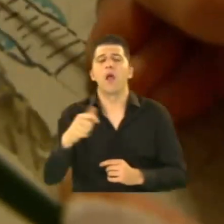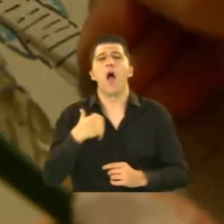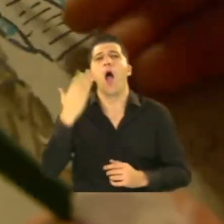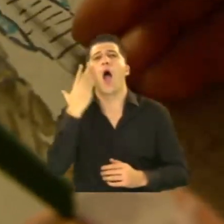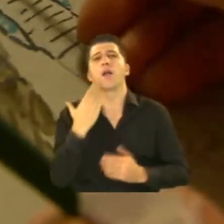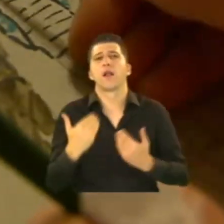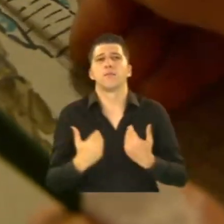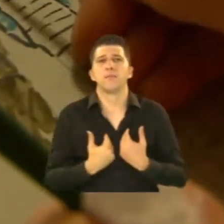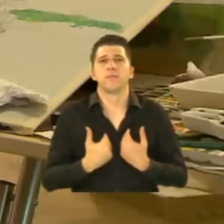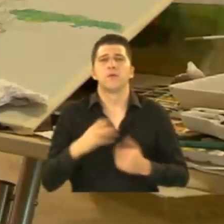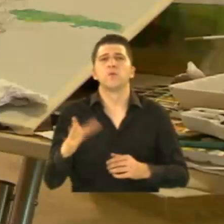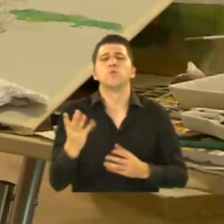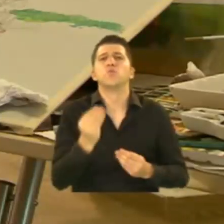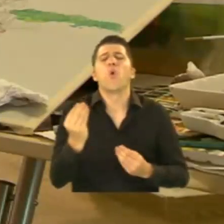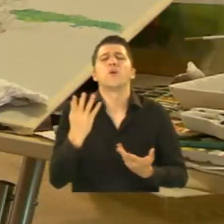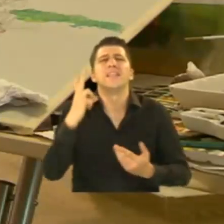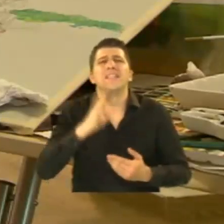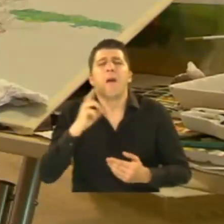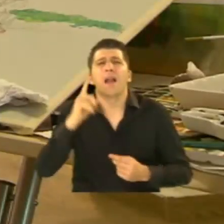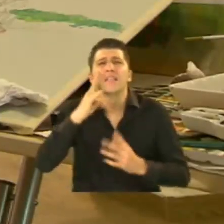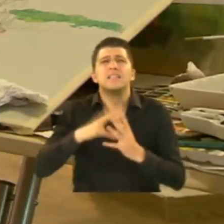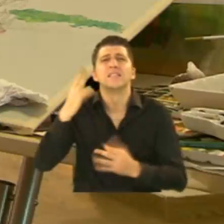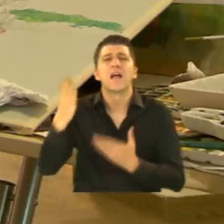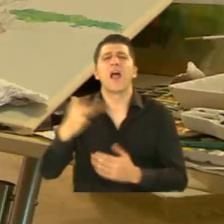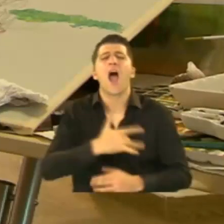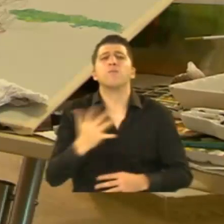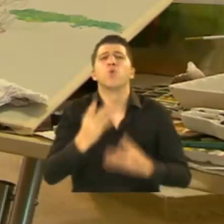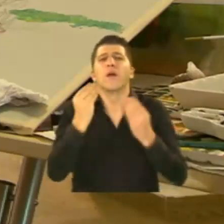öğretmenliğine hayranım. O kadar mütevazı bir insan ki